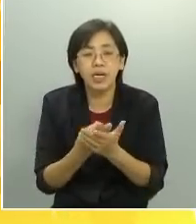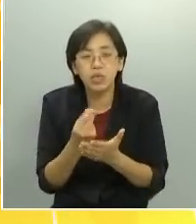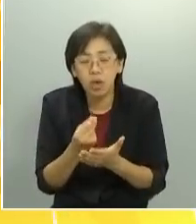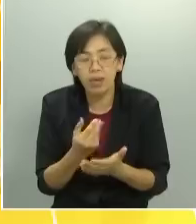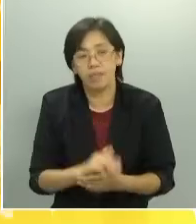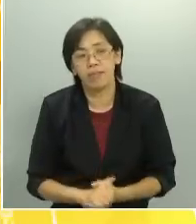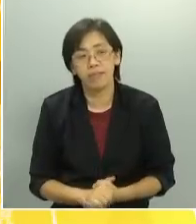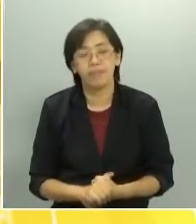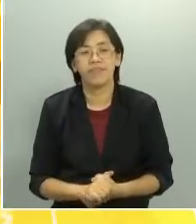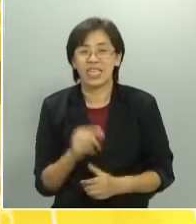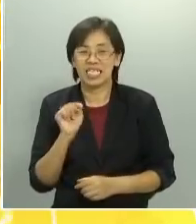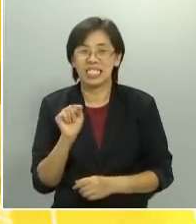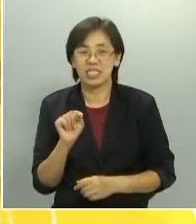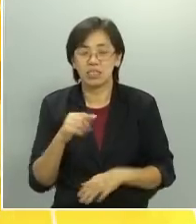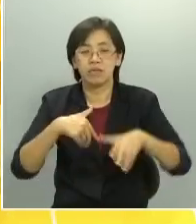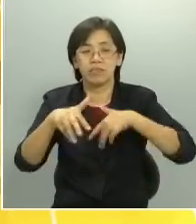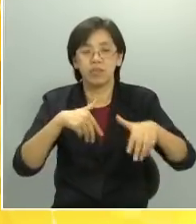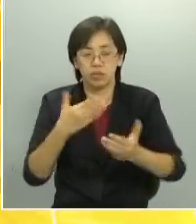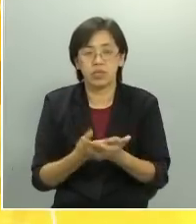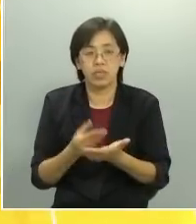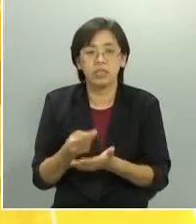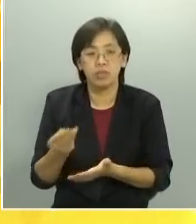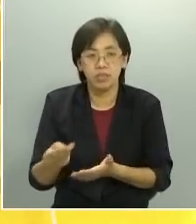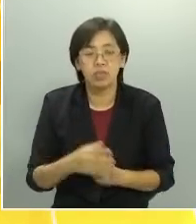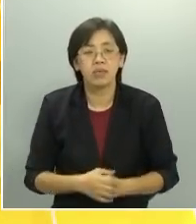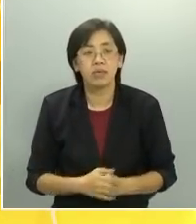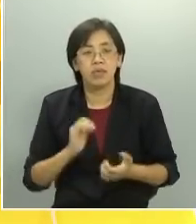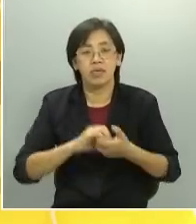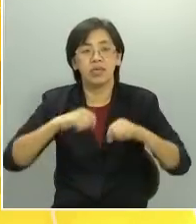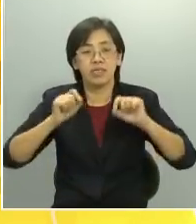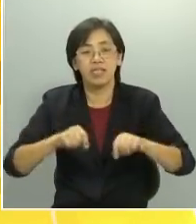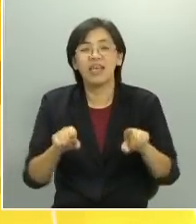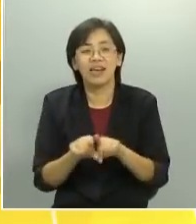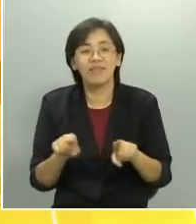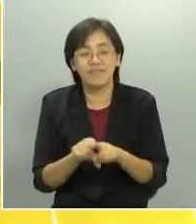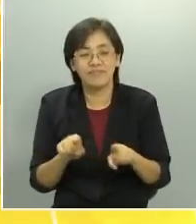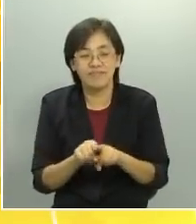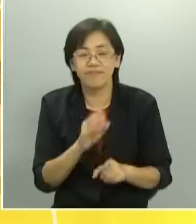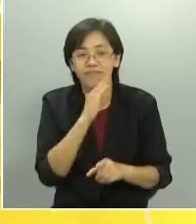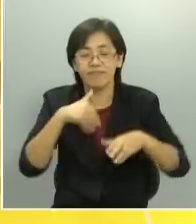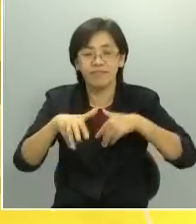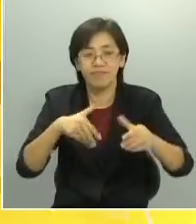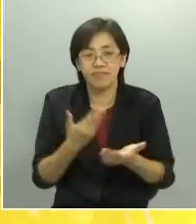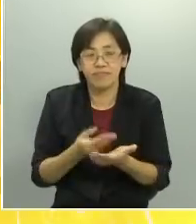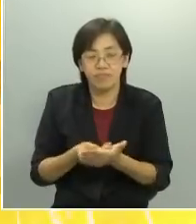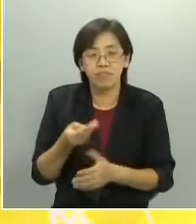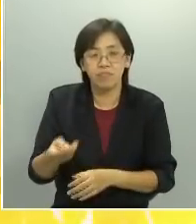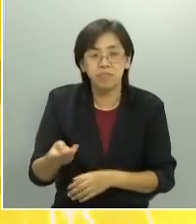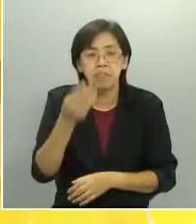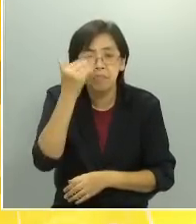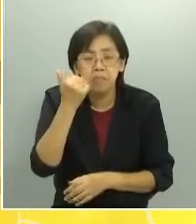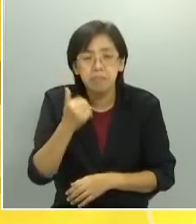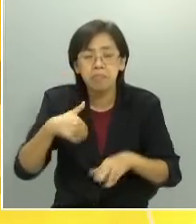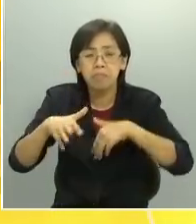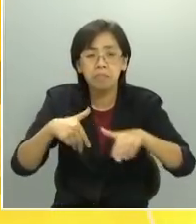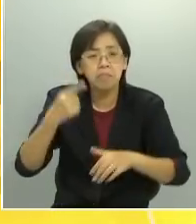ทอันนี้คือสิ่งที่ประชาชนต้องจ่ายสัญญาก็เช่นเดียวกันประชาชนต้องเป็นคนจ่ายทำไมถึงจะเปิดให้ประชาช